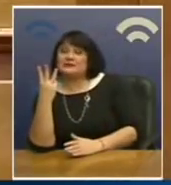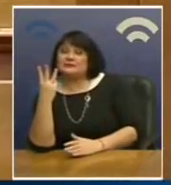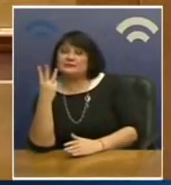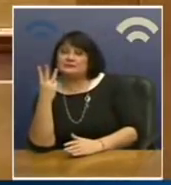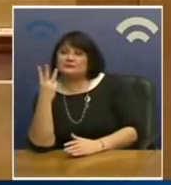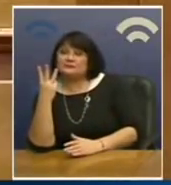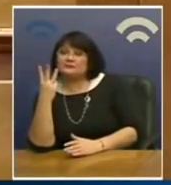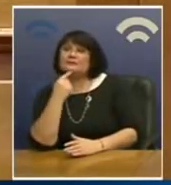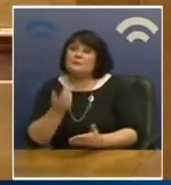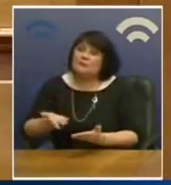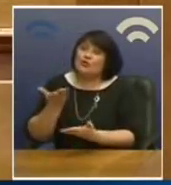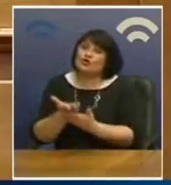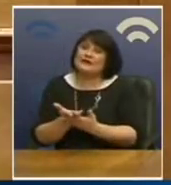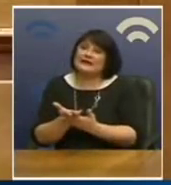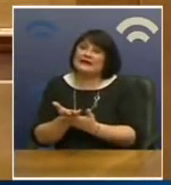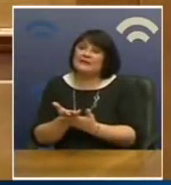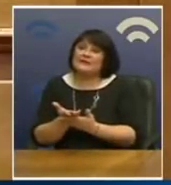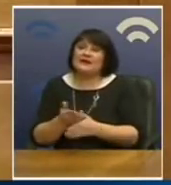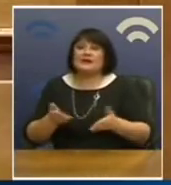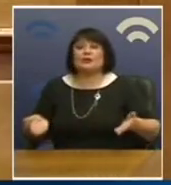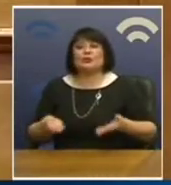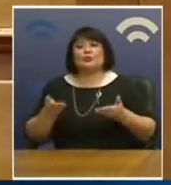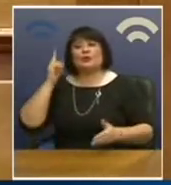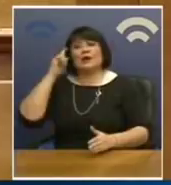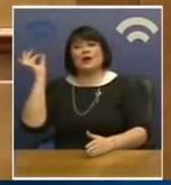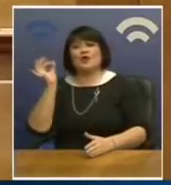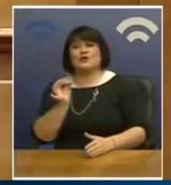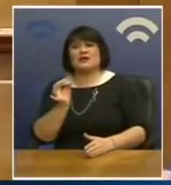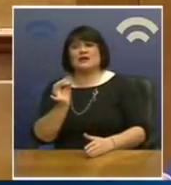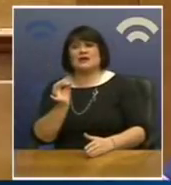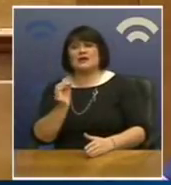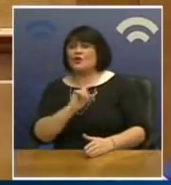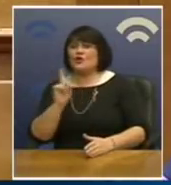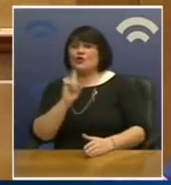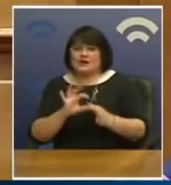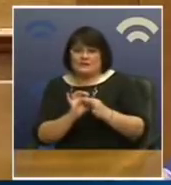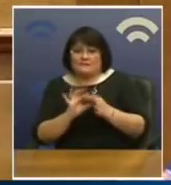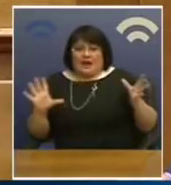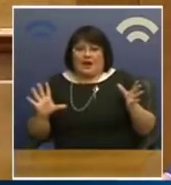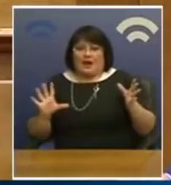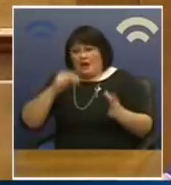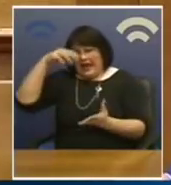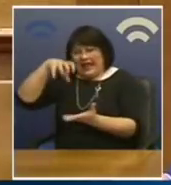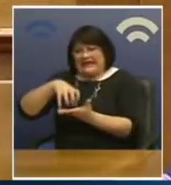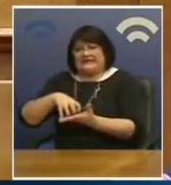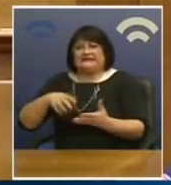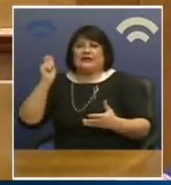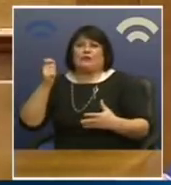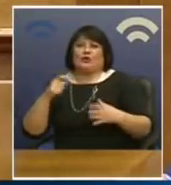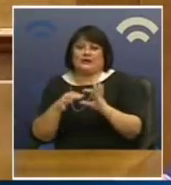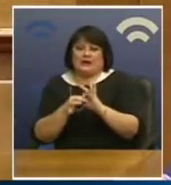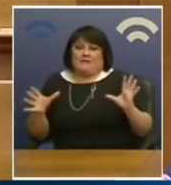που προτείναμε έναν ήπιο εξορθολογισμό και όχι τη ριζική διάρρηξη των σχέσεων πολιτείας και